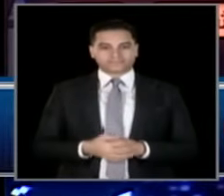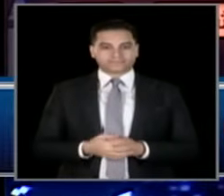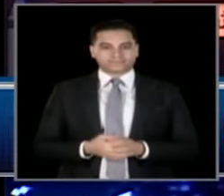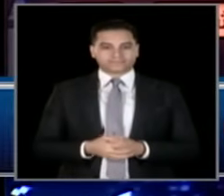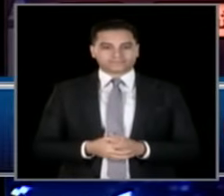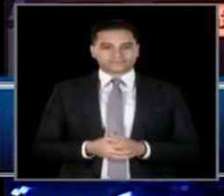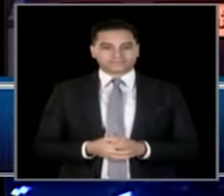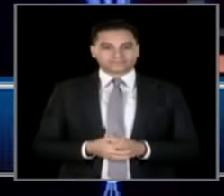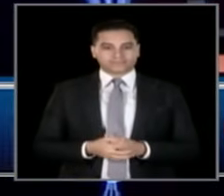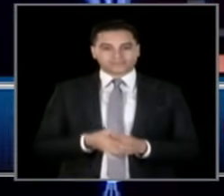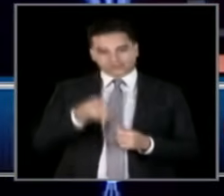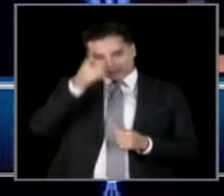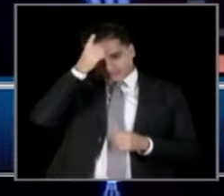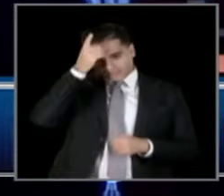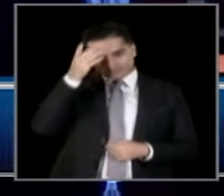ألمانيا.